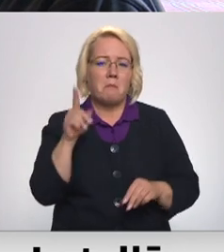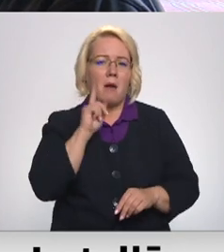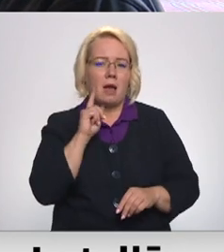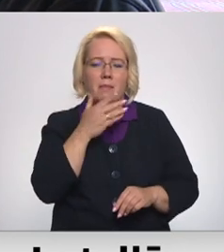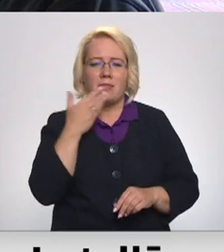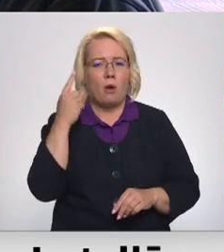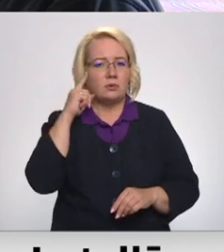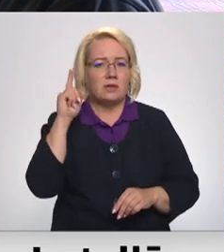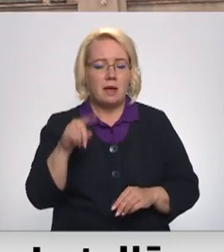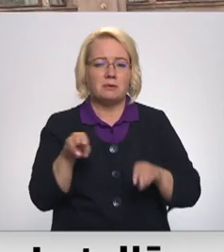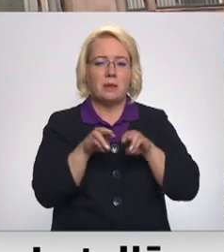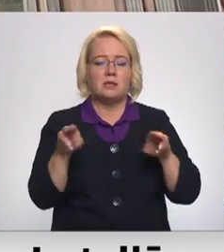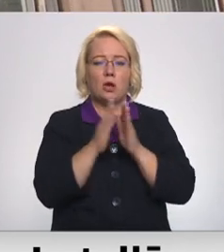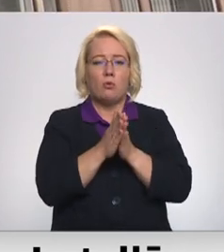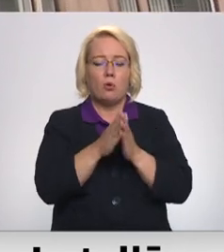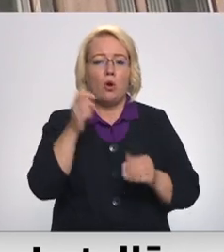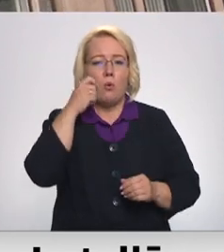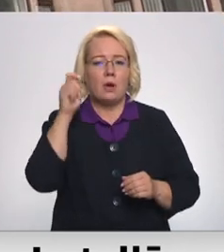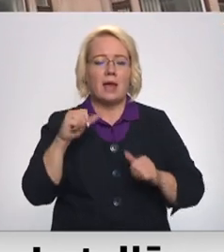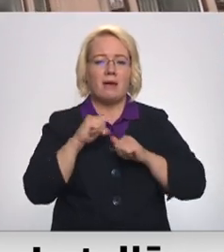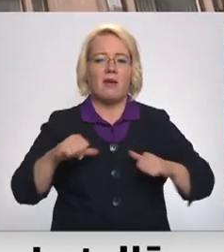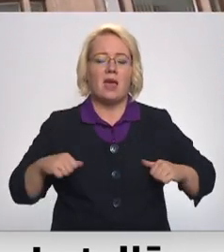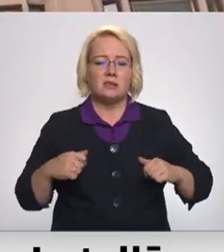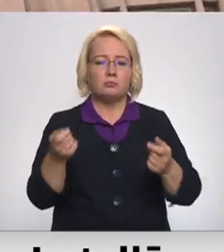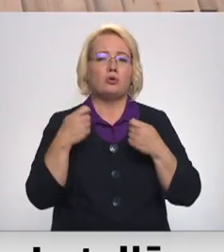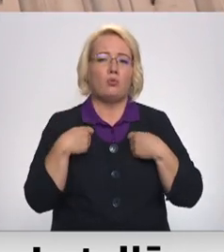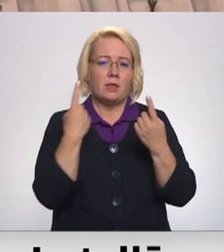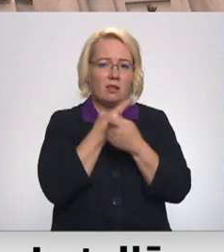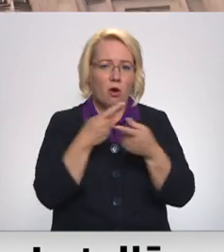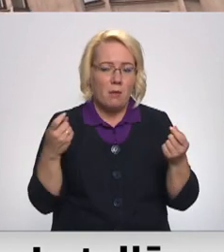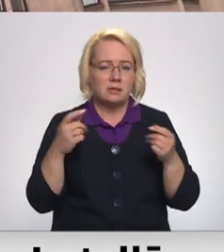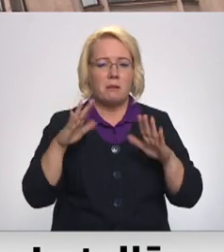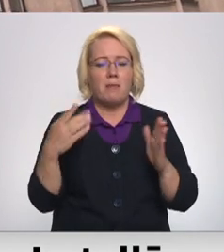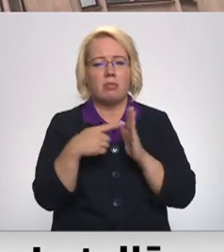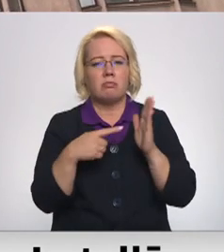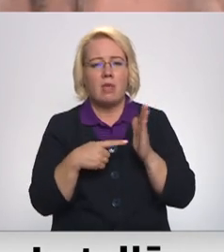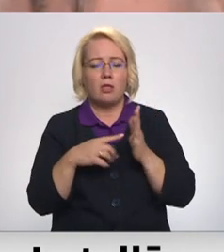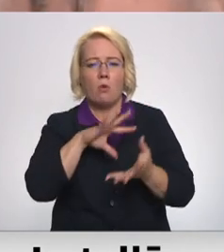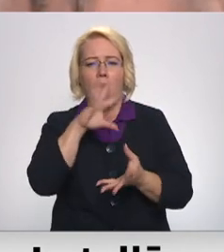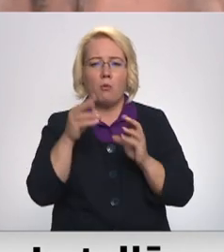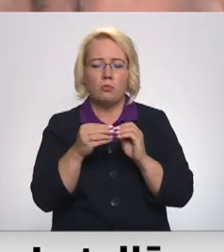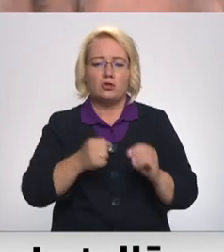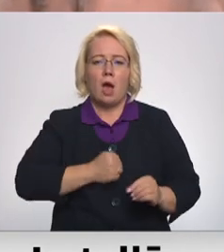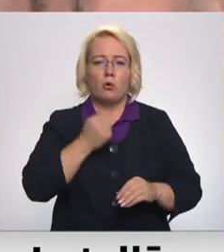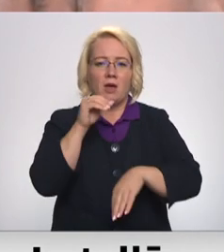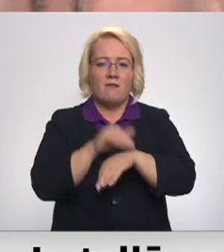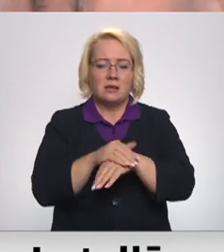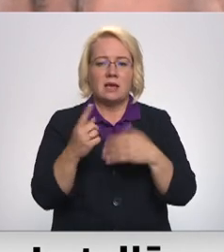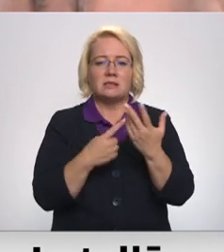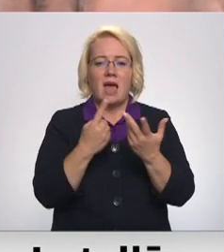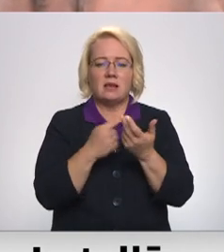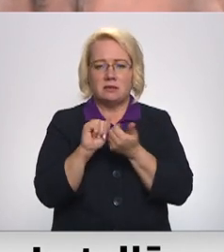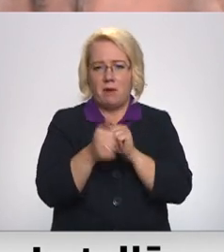nav zināms. Ministrija lūgusi Ukrainas vēstniecību sniegt šo informāciju, bet datu apkopošanu apgrūtina fakts, ka skaits